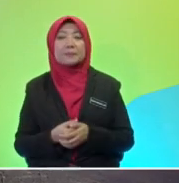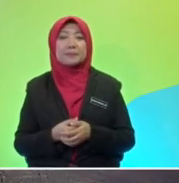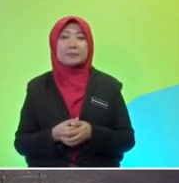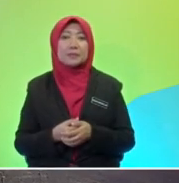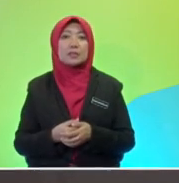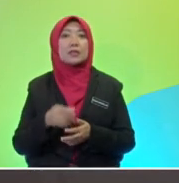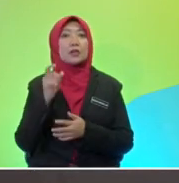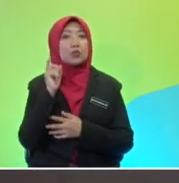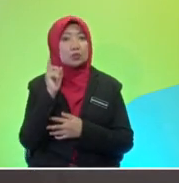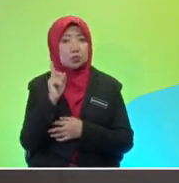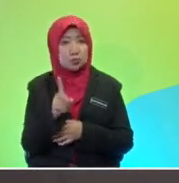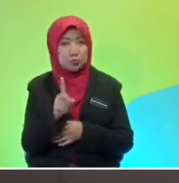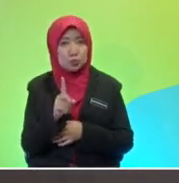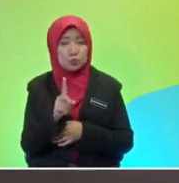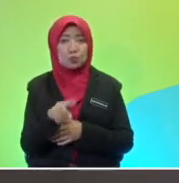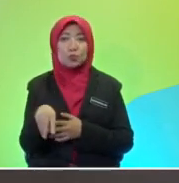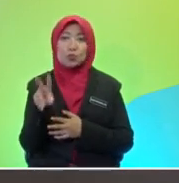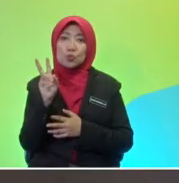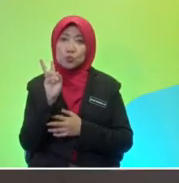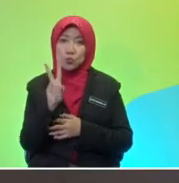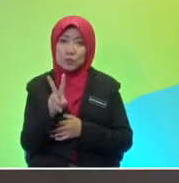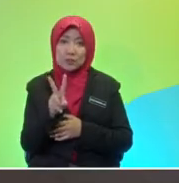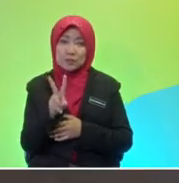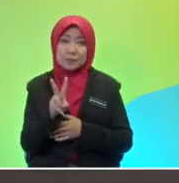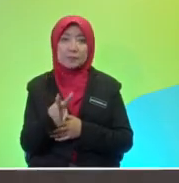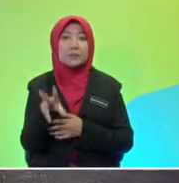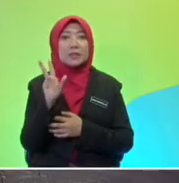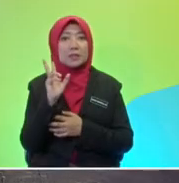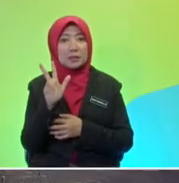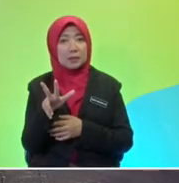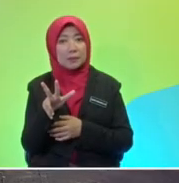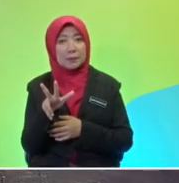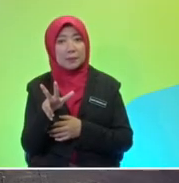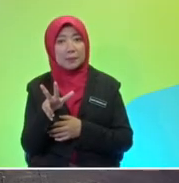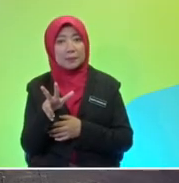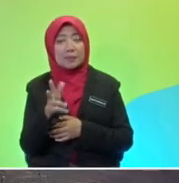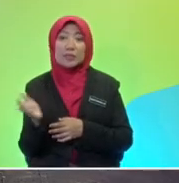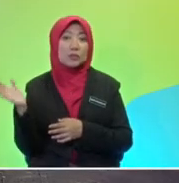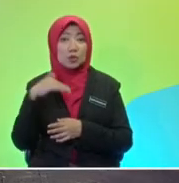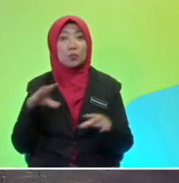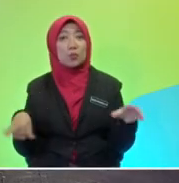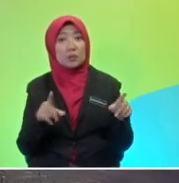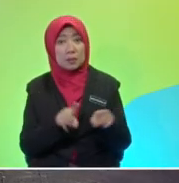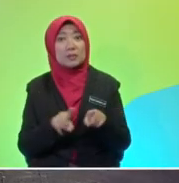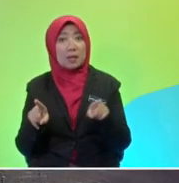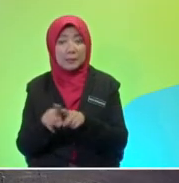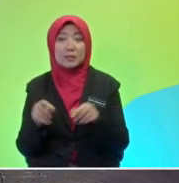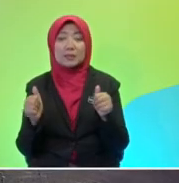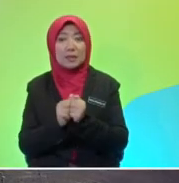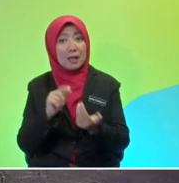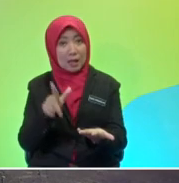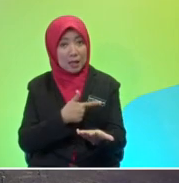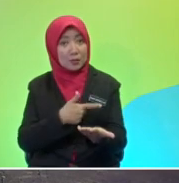1 1 2 2 3 3 oke kita buat bersama dengan lagu